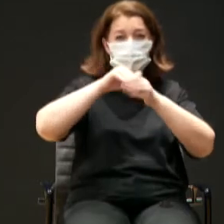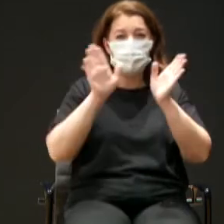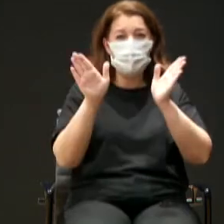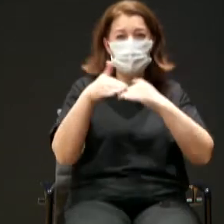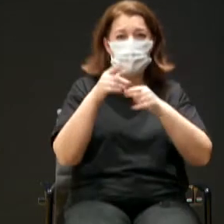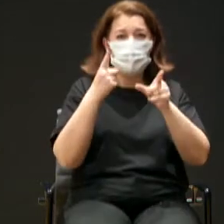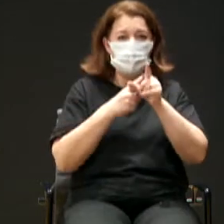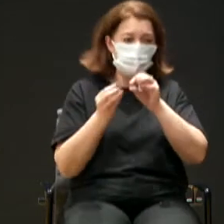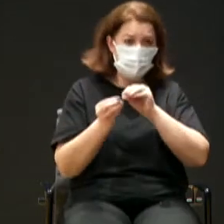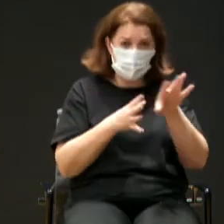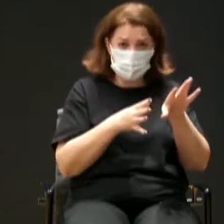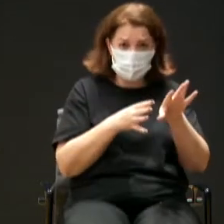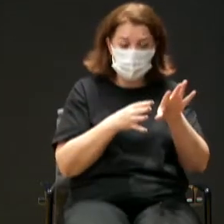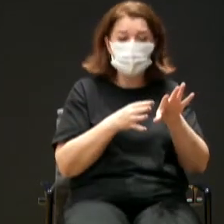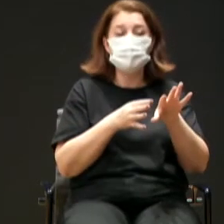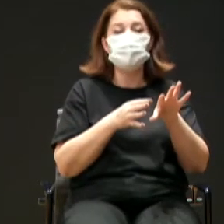çöpe atanlar mı dersiniz?